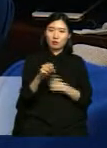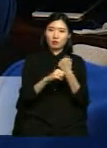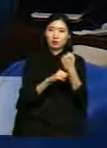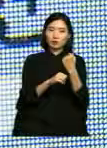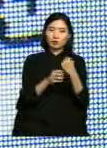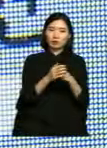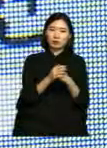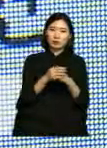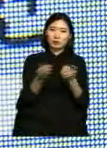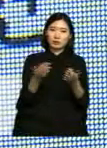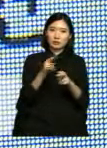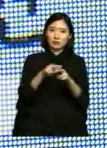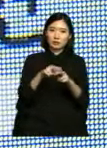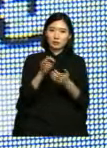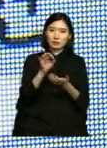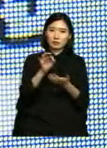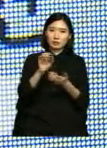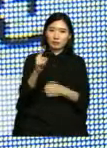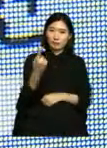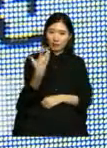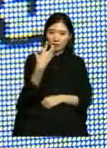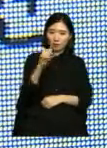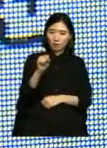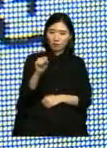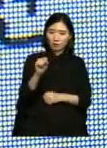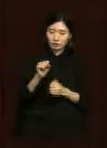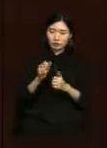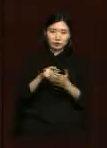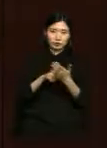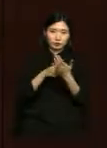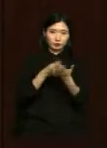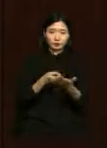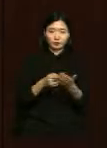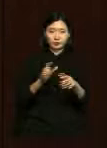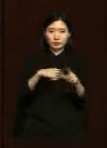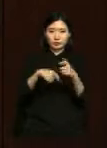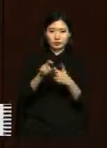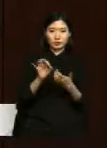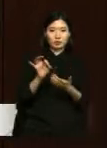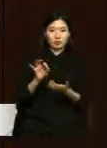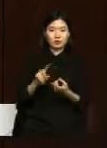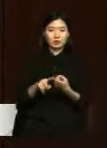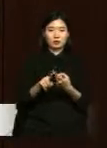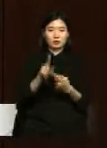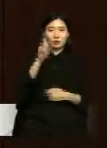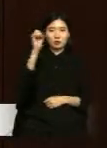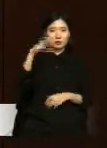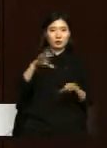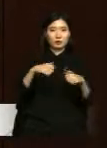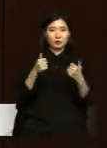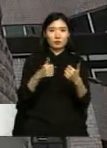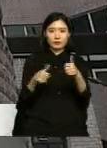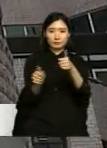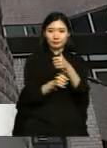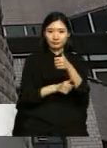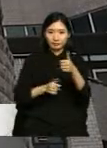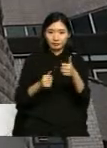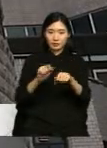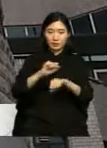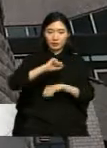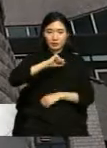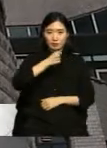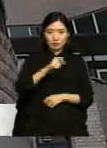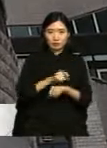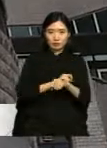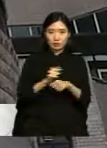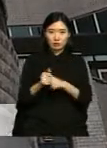최대 규모로 일자리 기금 100억 원도 추진합니다. 이번 추경 예산안은 고양시 의회 각 상임위와 예결특위